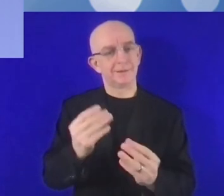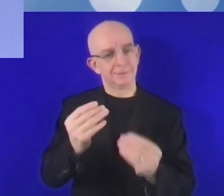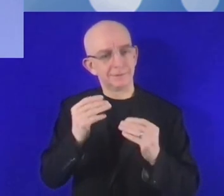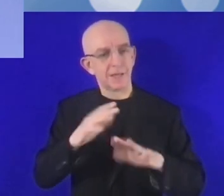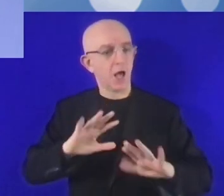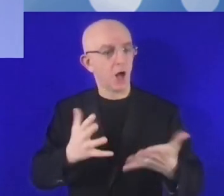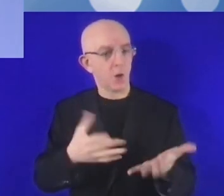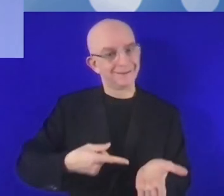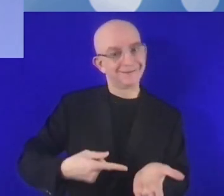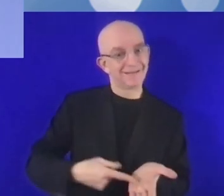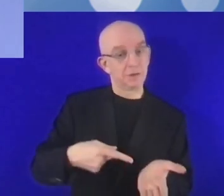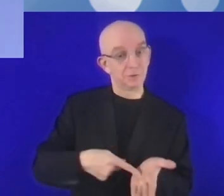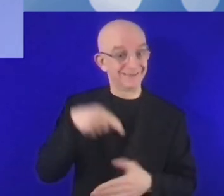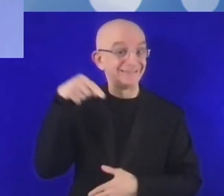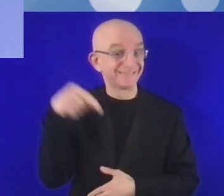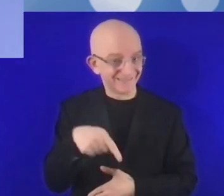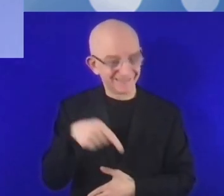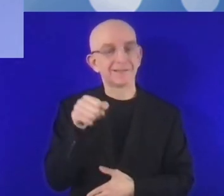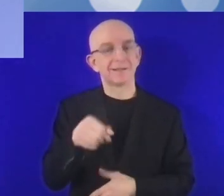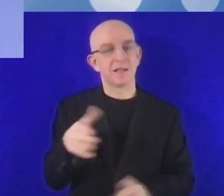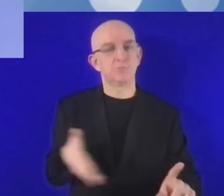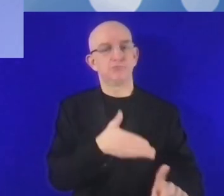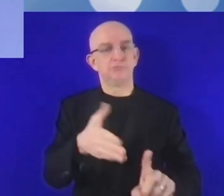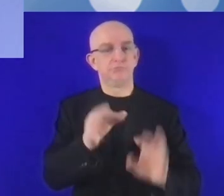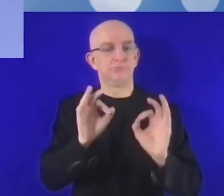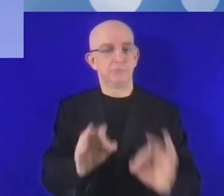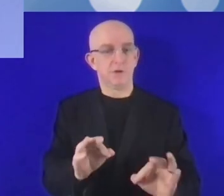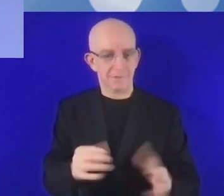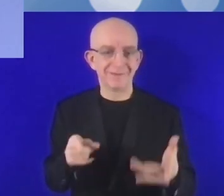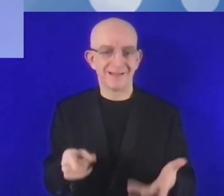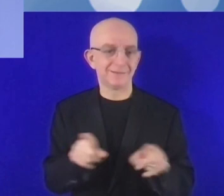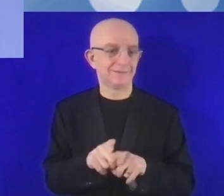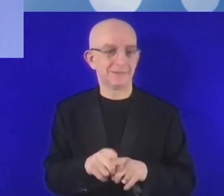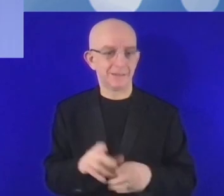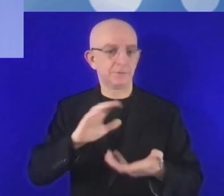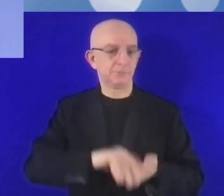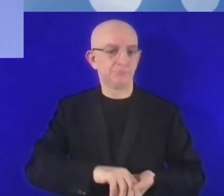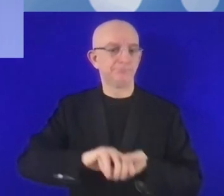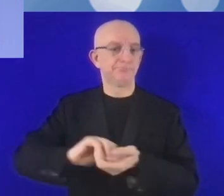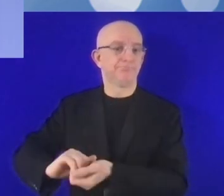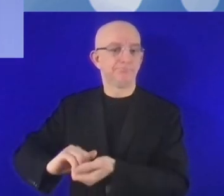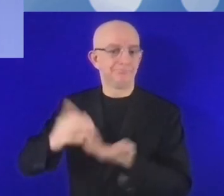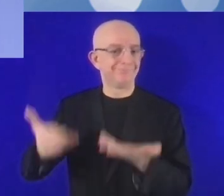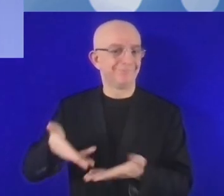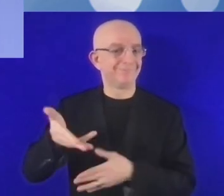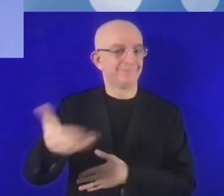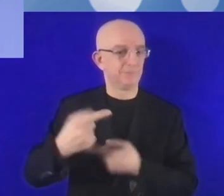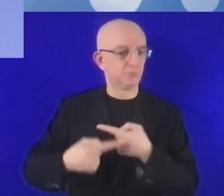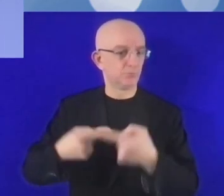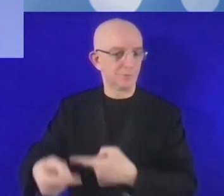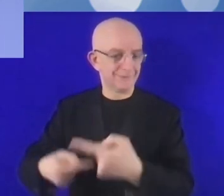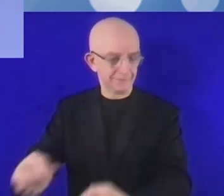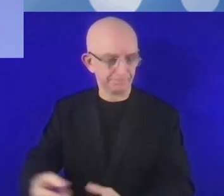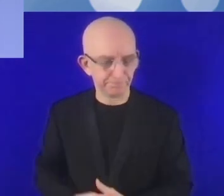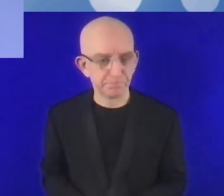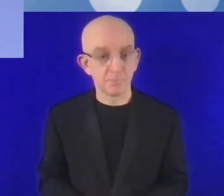更好的音乐，用自然的方式来创作。这种音乐的敏感度在其